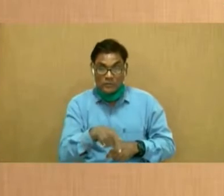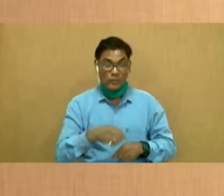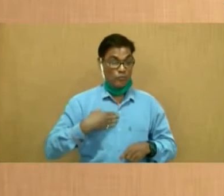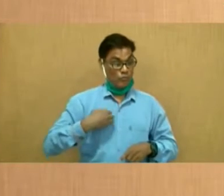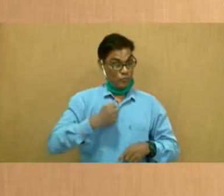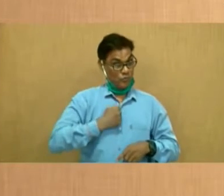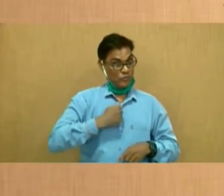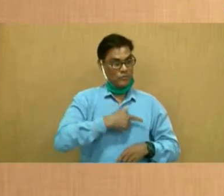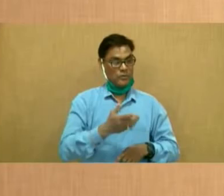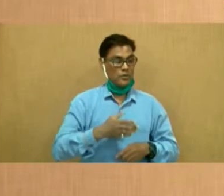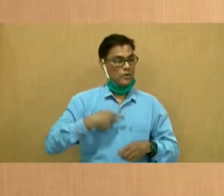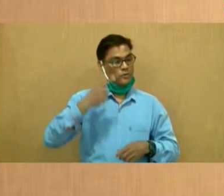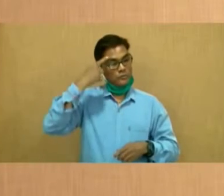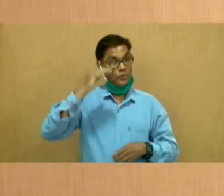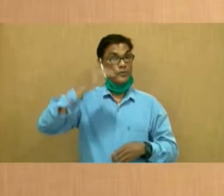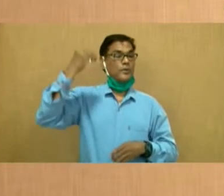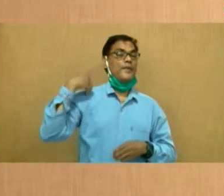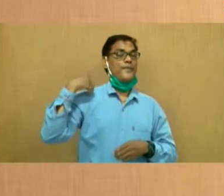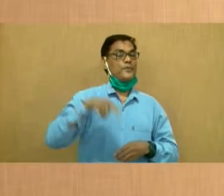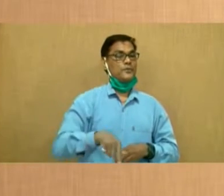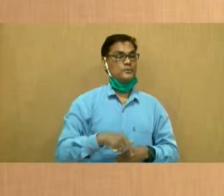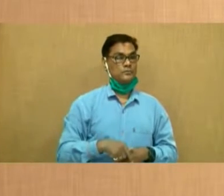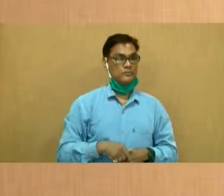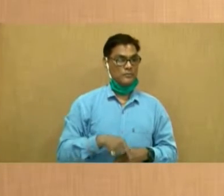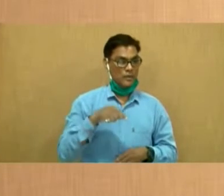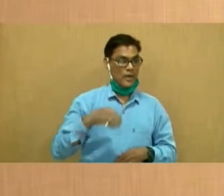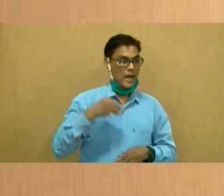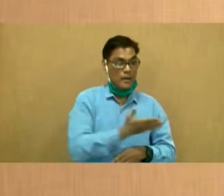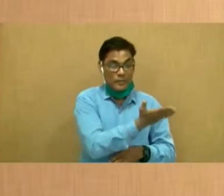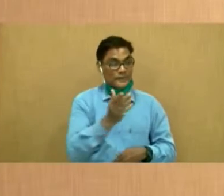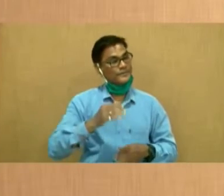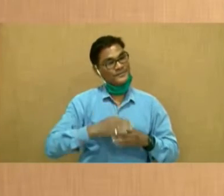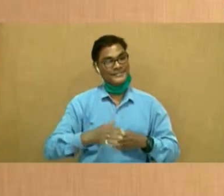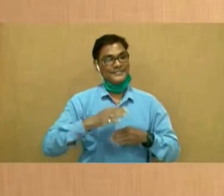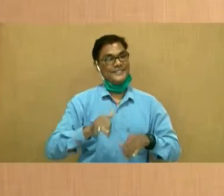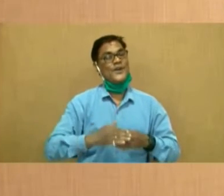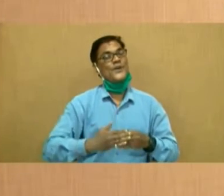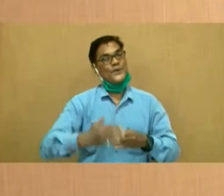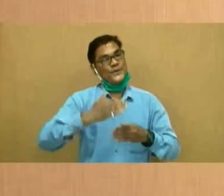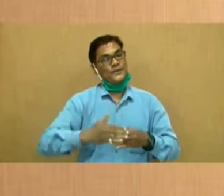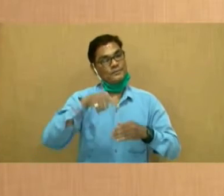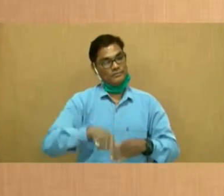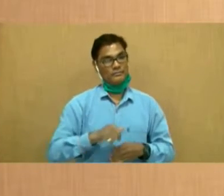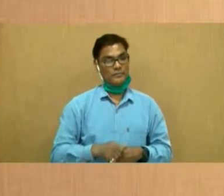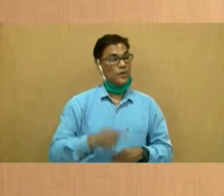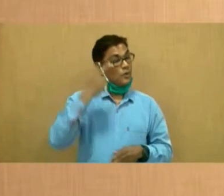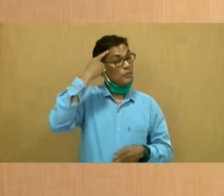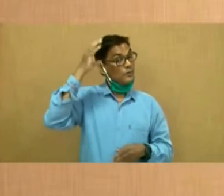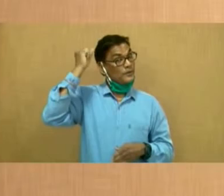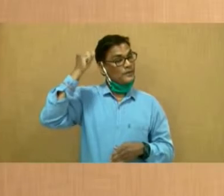ଆଉ ମୋର ସର୍ବୋଚ୍ଚ ଦାୟିତ୍ୱ ରହିଛି, ଏହି ଦାୟିତ୍ୱକୁ ଆମେ ବଜାୟ ରଖିବା। ରାଜ୍ୟ ସରକାରଙ୍କ